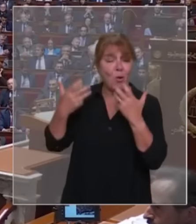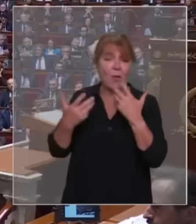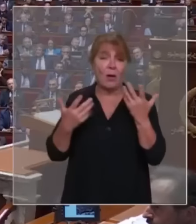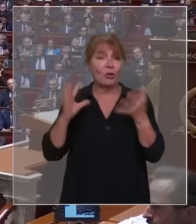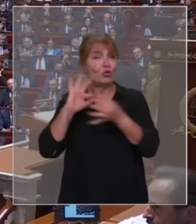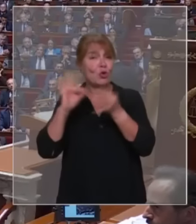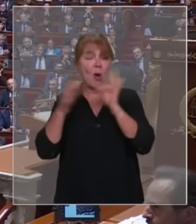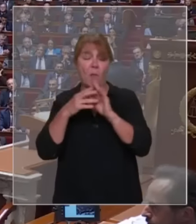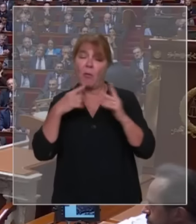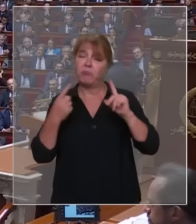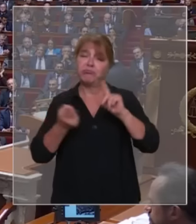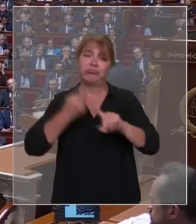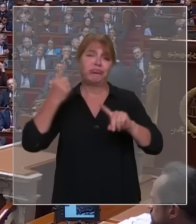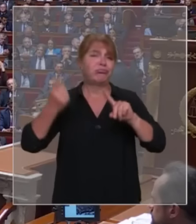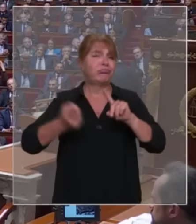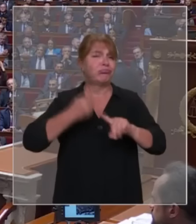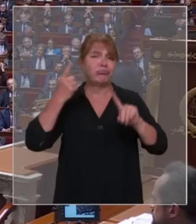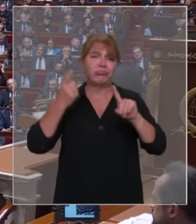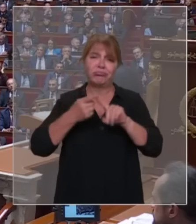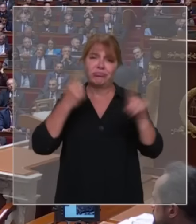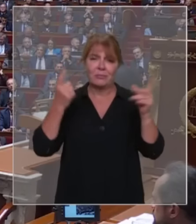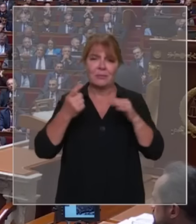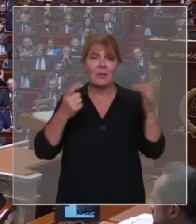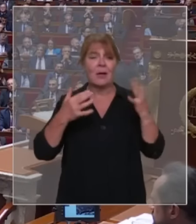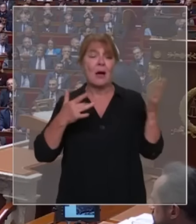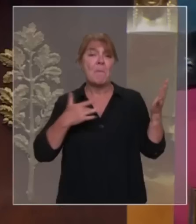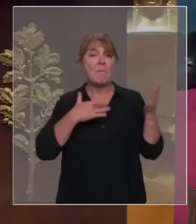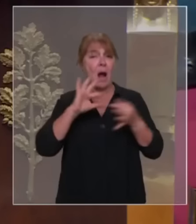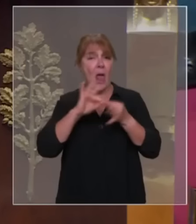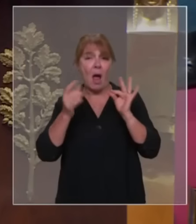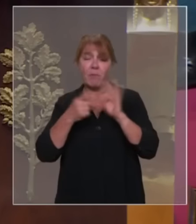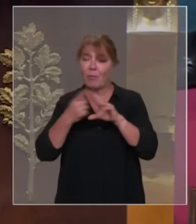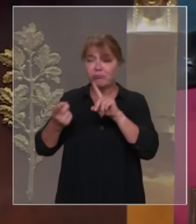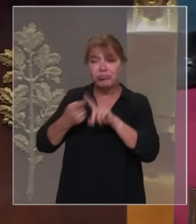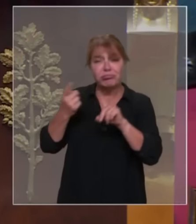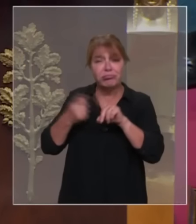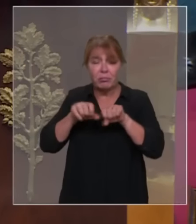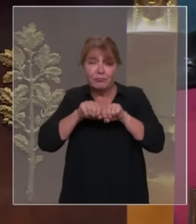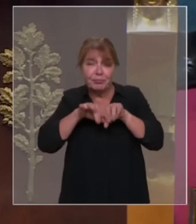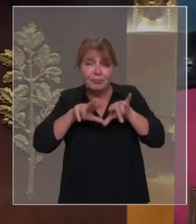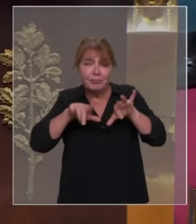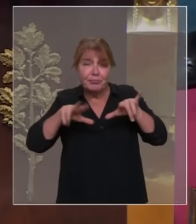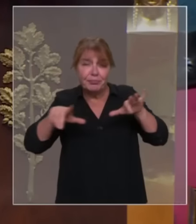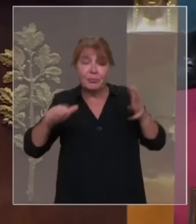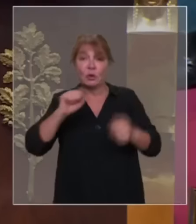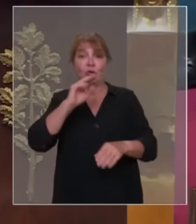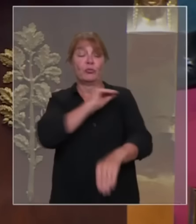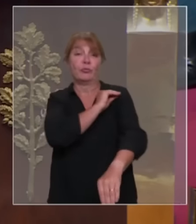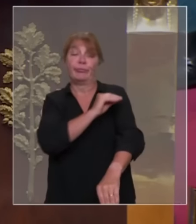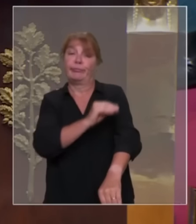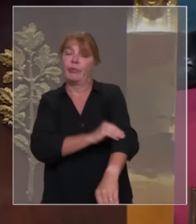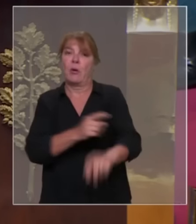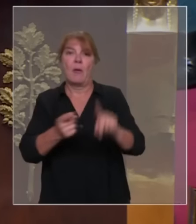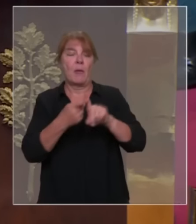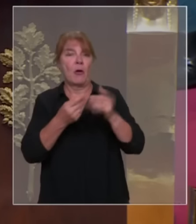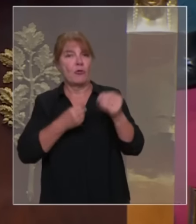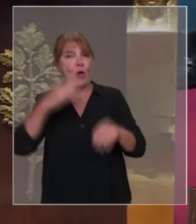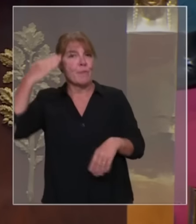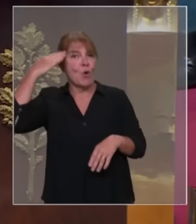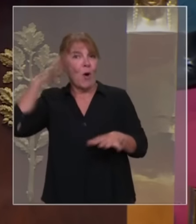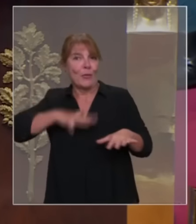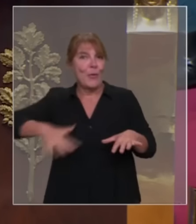La formidable réussite des Jeux Olympiques de Paris et Paralympiques a encouragé la pratique sportive qui est l'une des clés pour soutenir le moral individuel